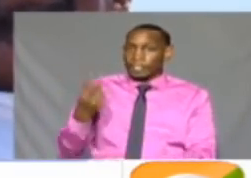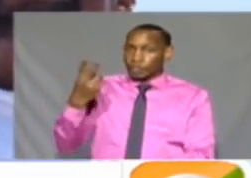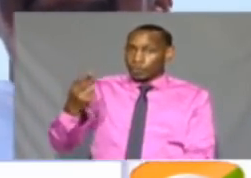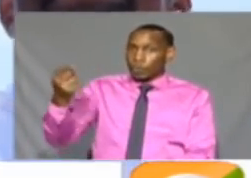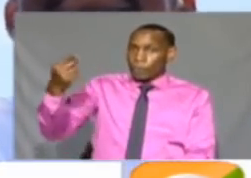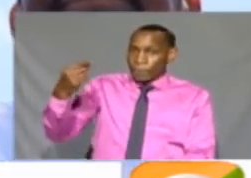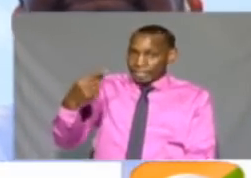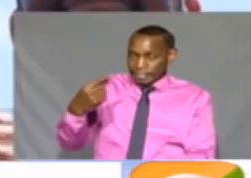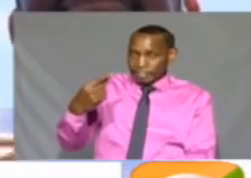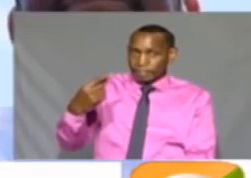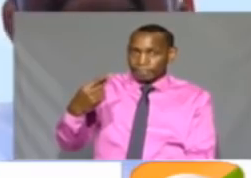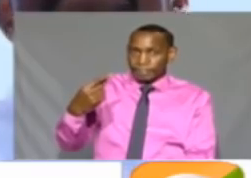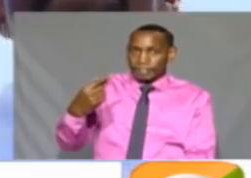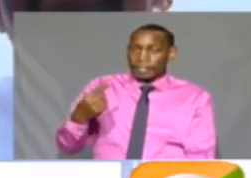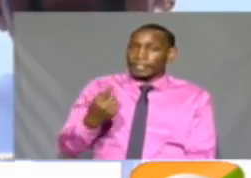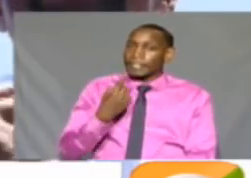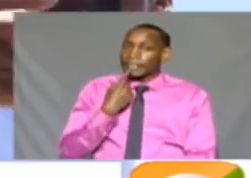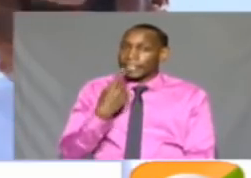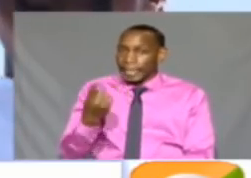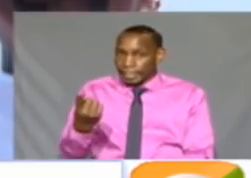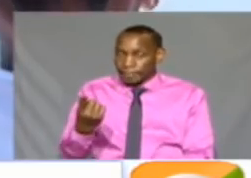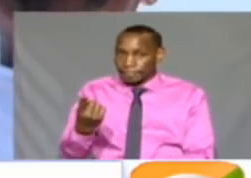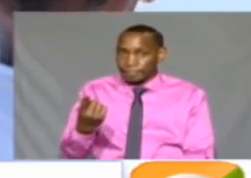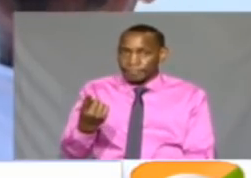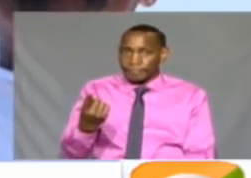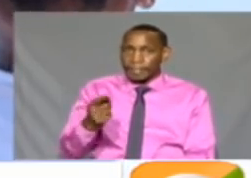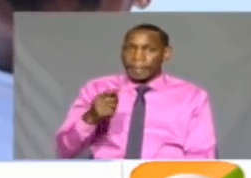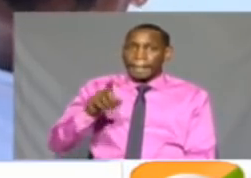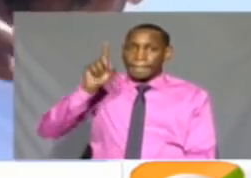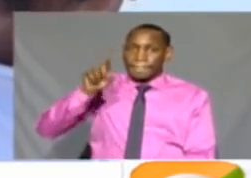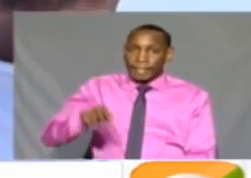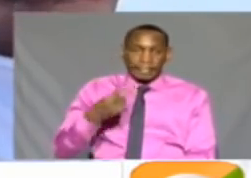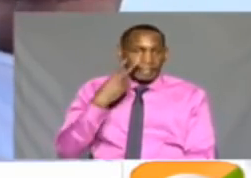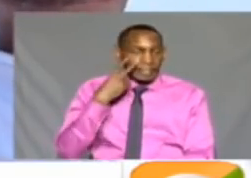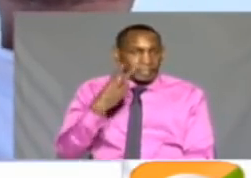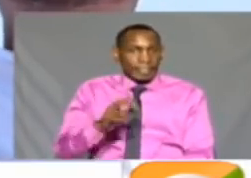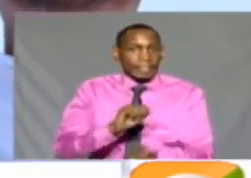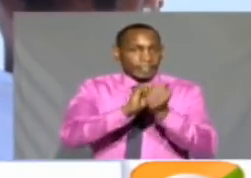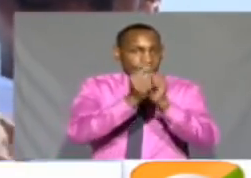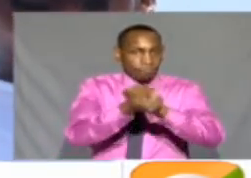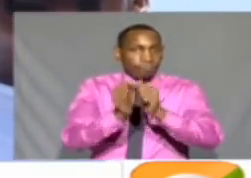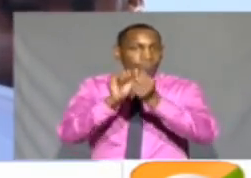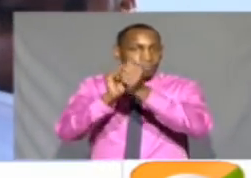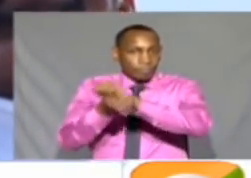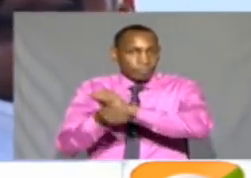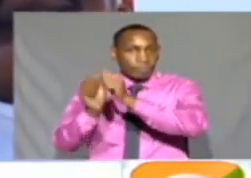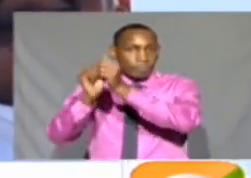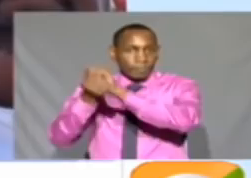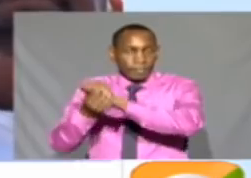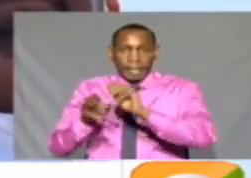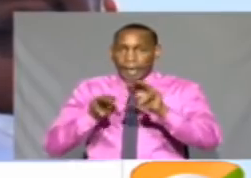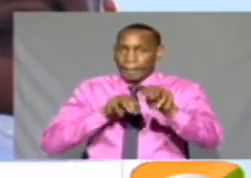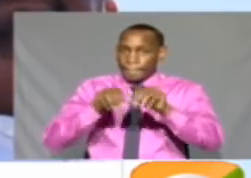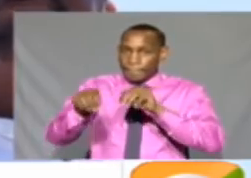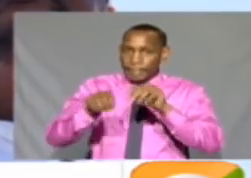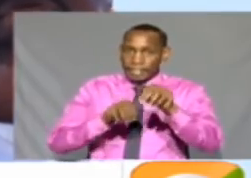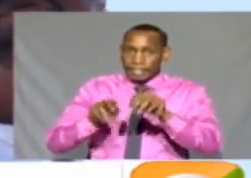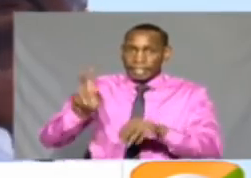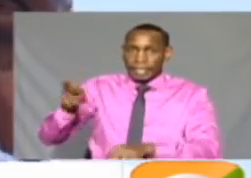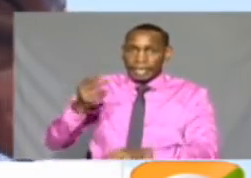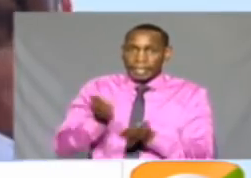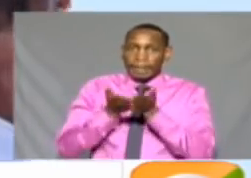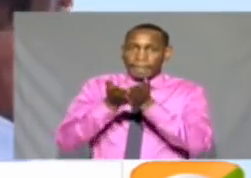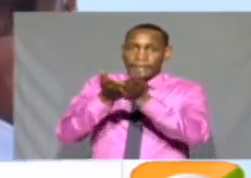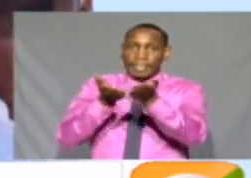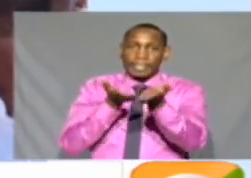wewe una miezi miwili. Tuakwambia, we must see changes kwa management ya Kenya Ferry